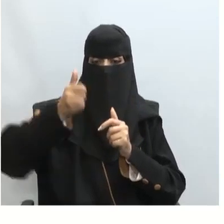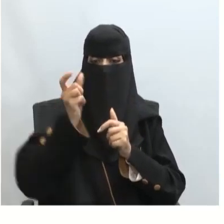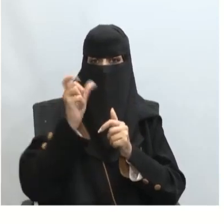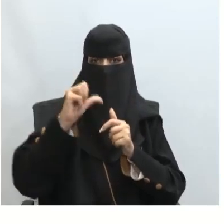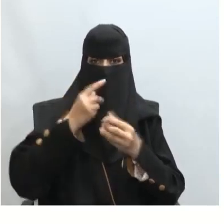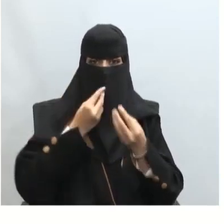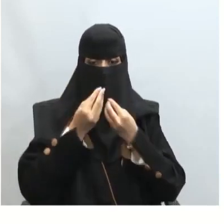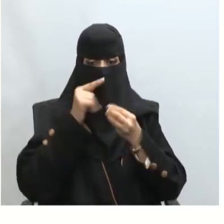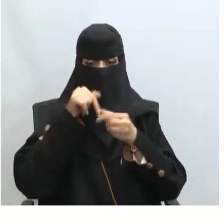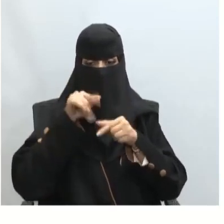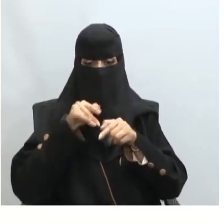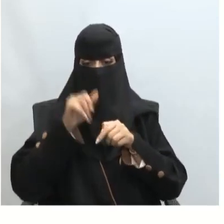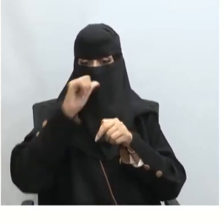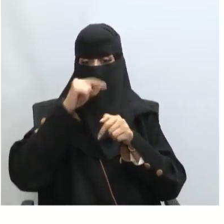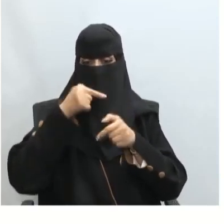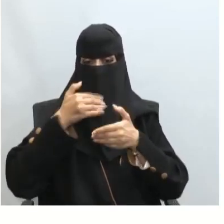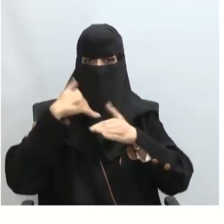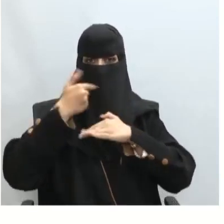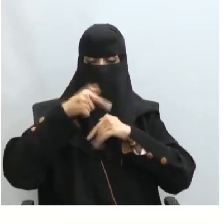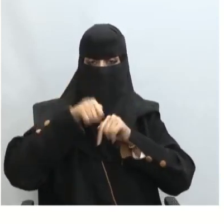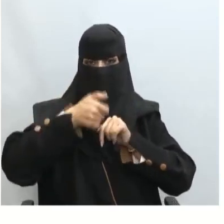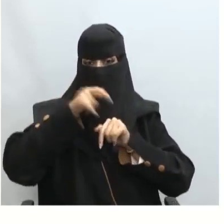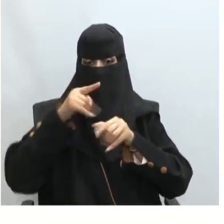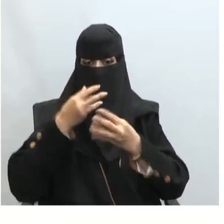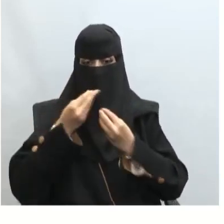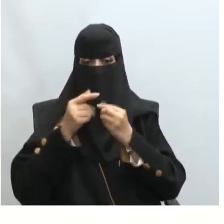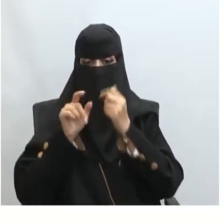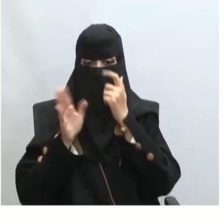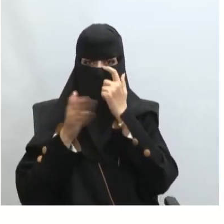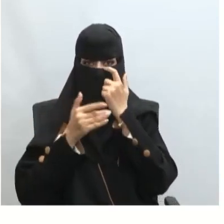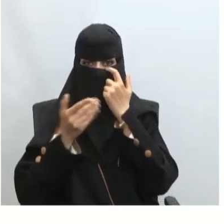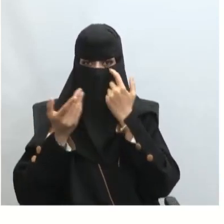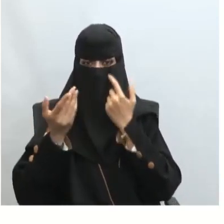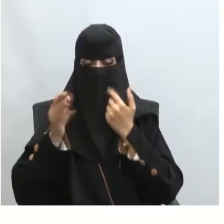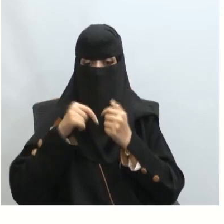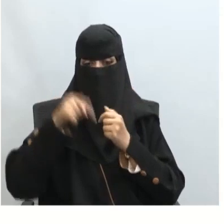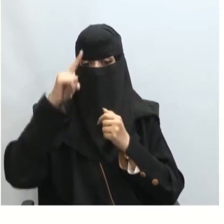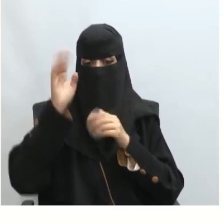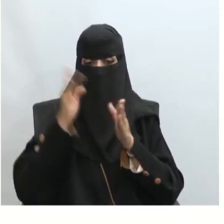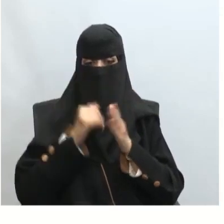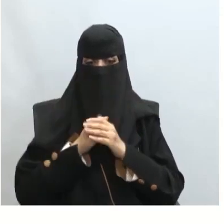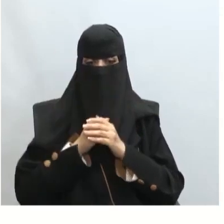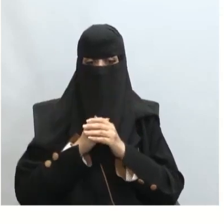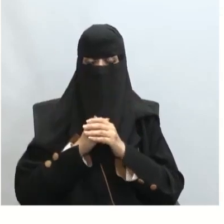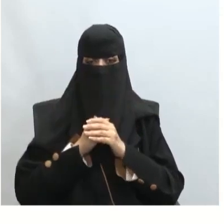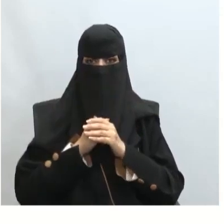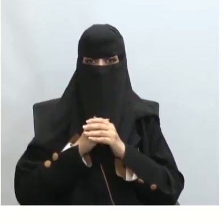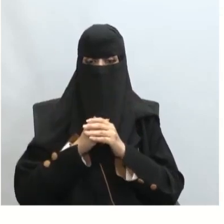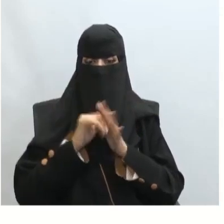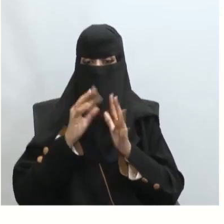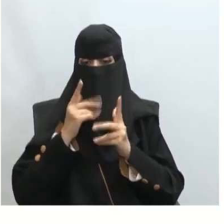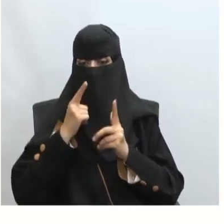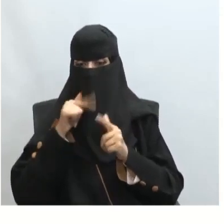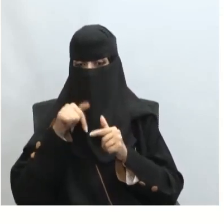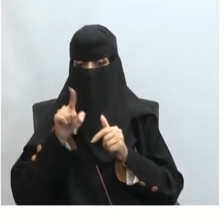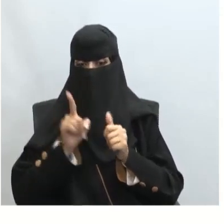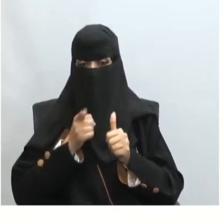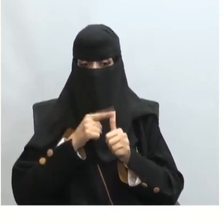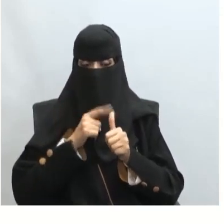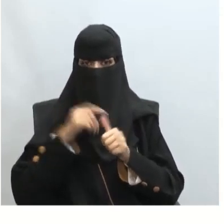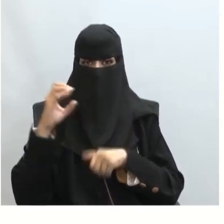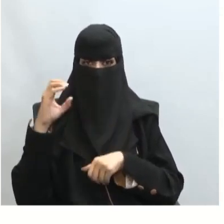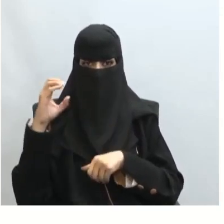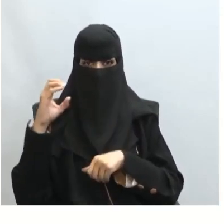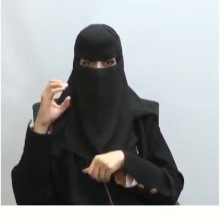نواتج تفاعل حذف الماء عندما يكون الايثانول متفاعل او ايثانول واحدث منهما اذا